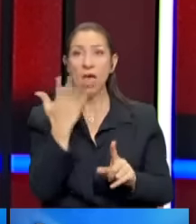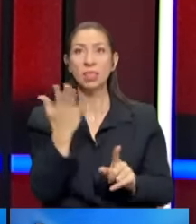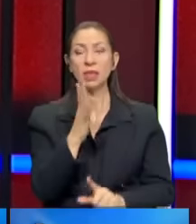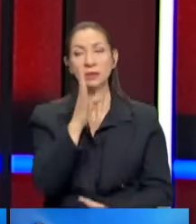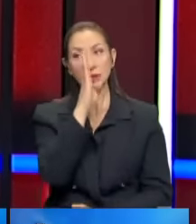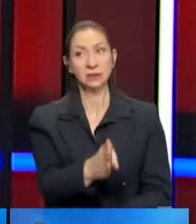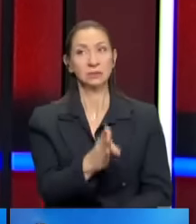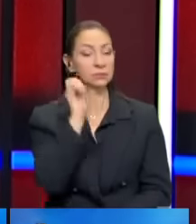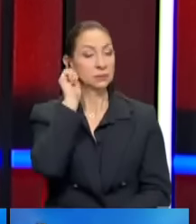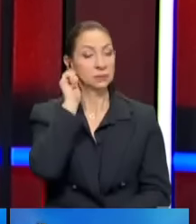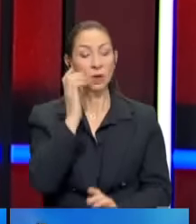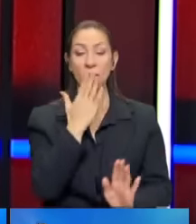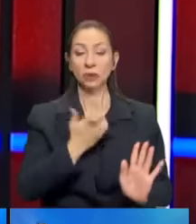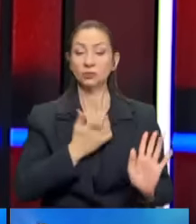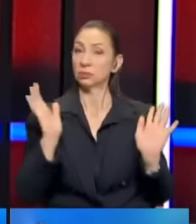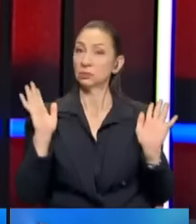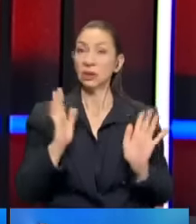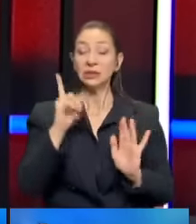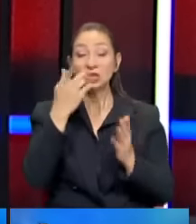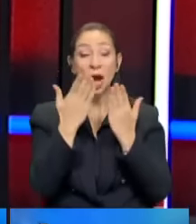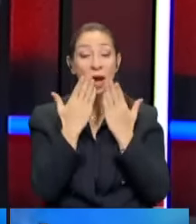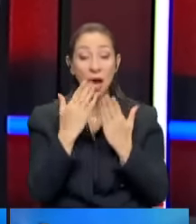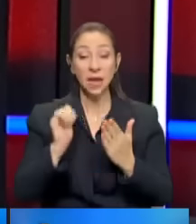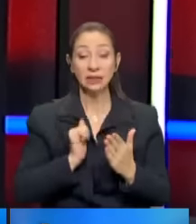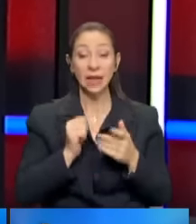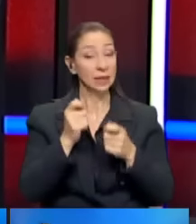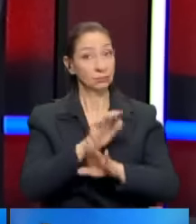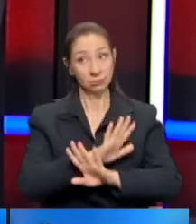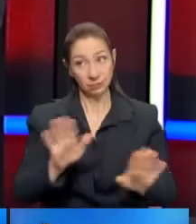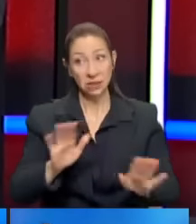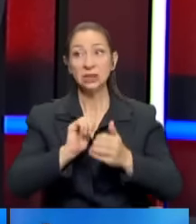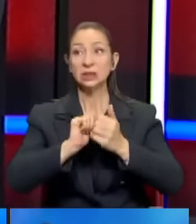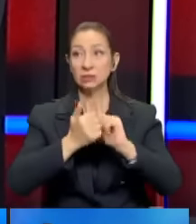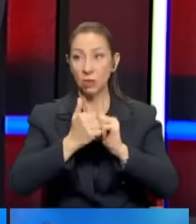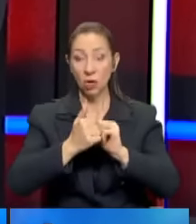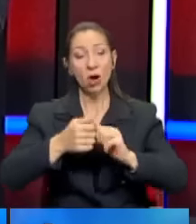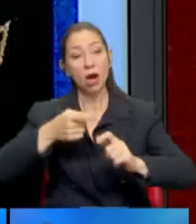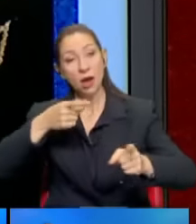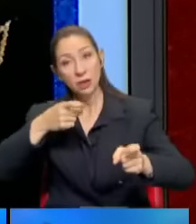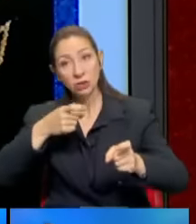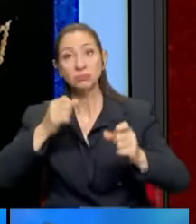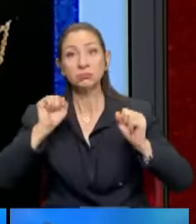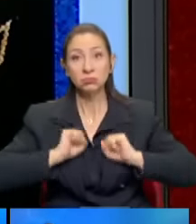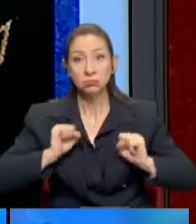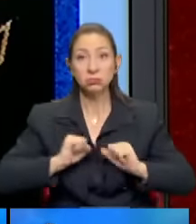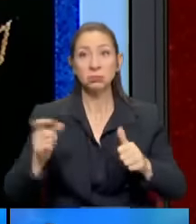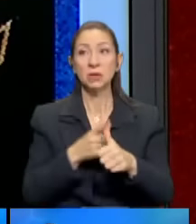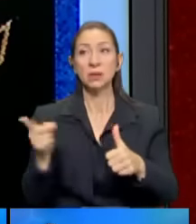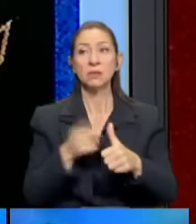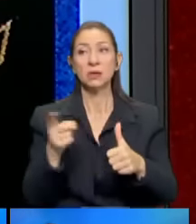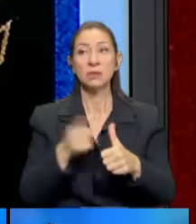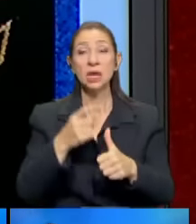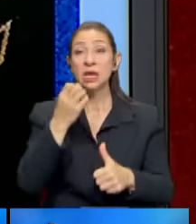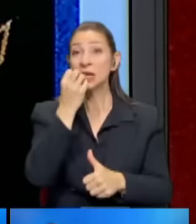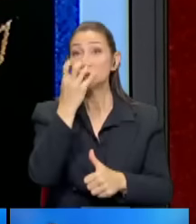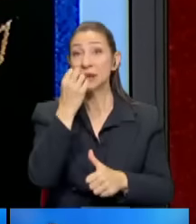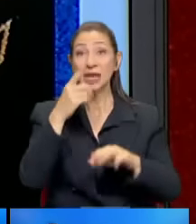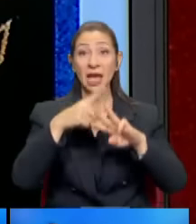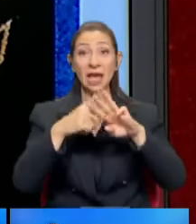disiplinli öğrencisi oldu Sadece Akademik ve askeri eğitimde de değil spor atış ve tatbikatlarda da birinci oldu Isparta